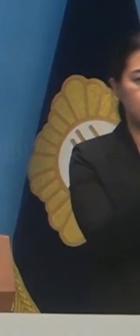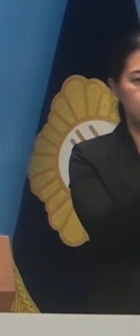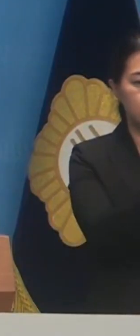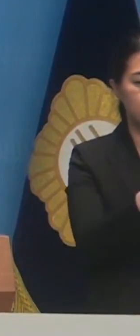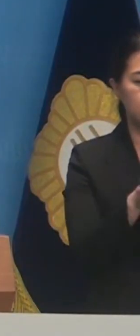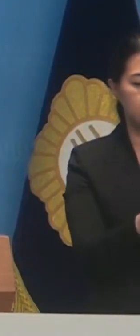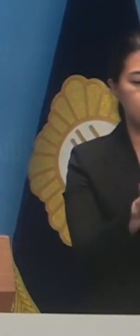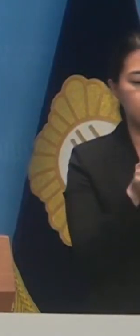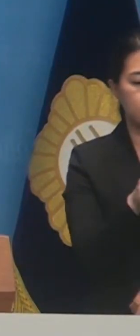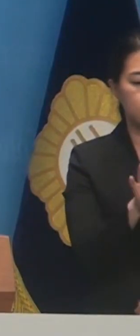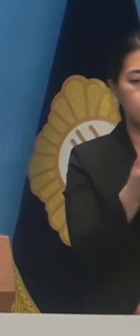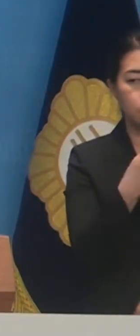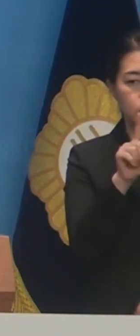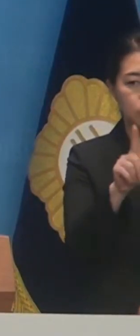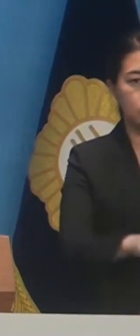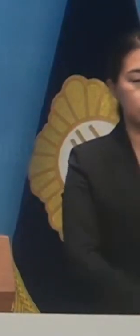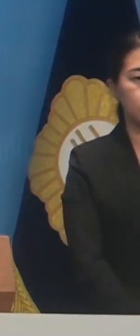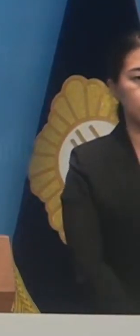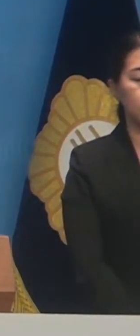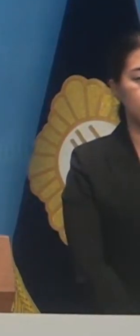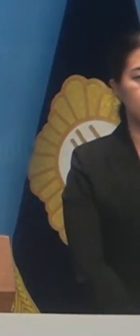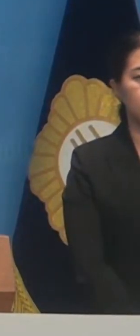단장 김영하입니다.